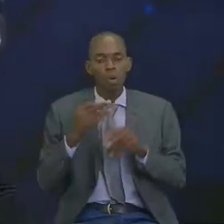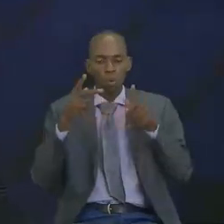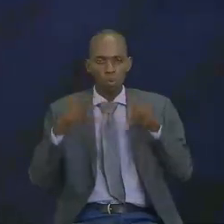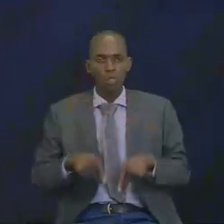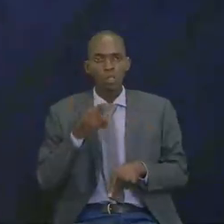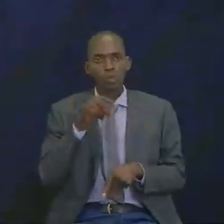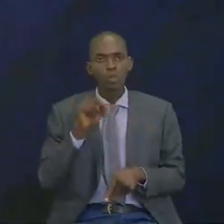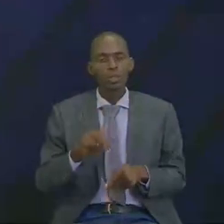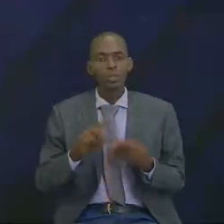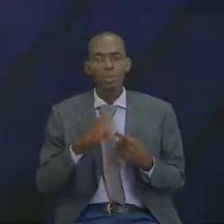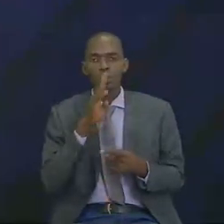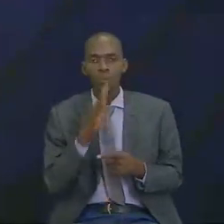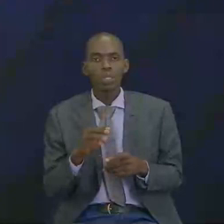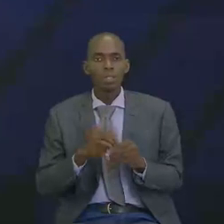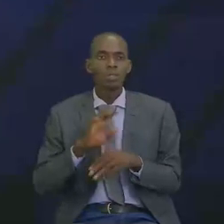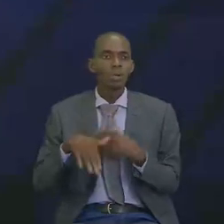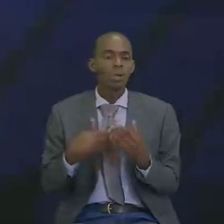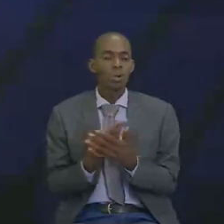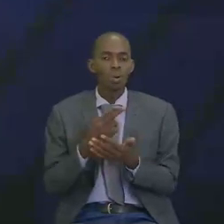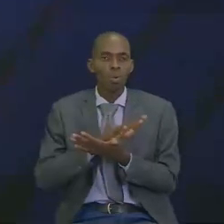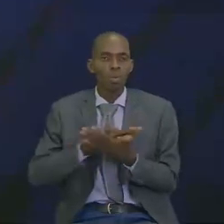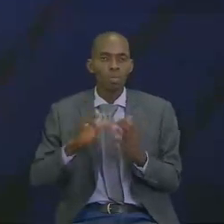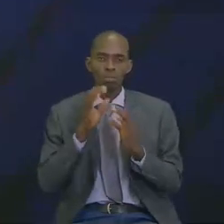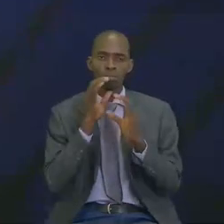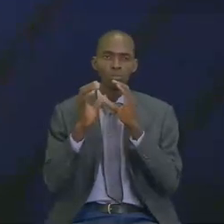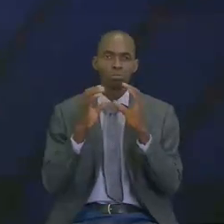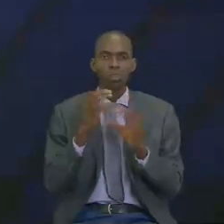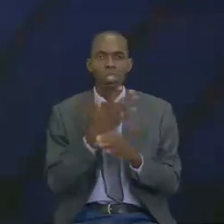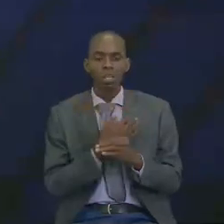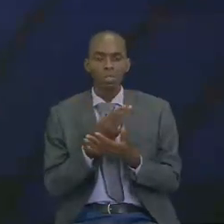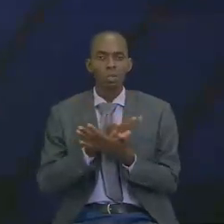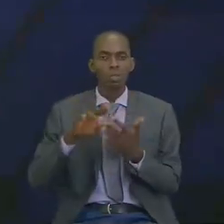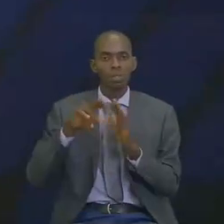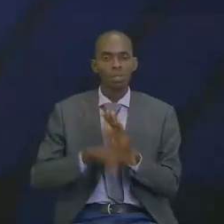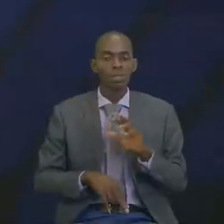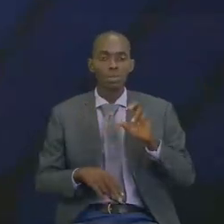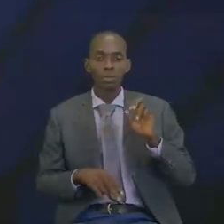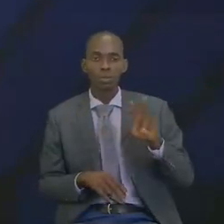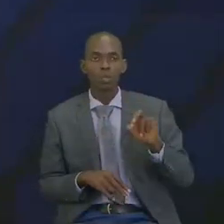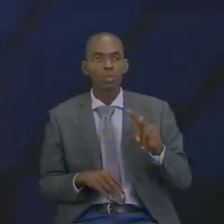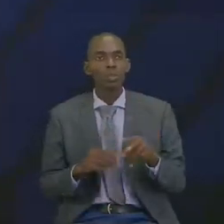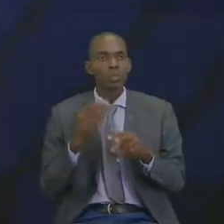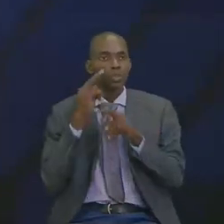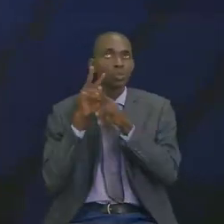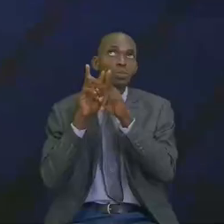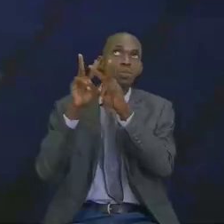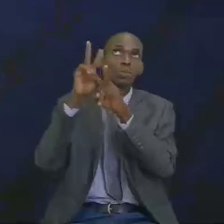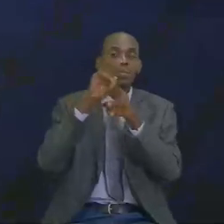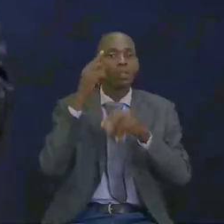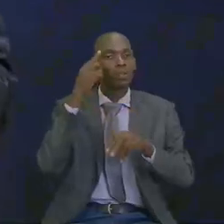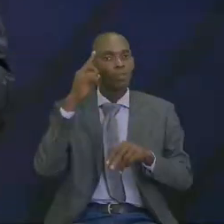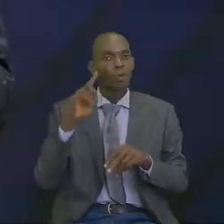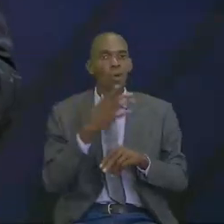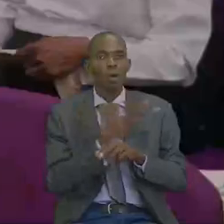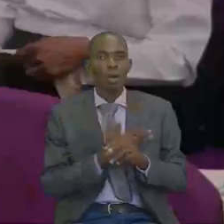être la sainteté de votre conduite et votre piété. Verset 12, tandis